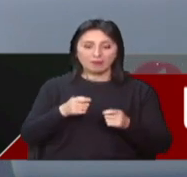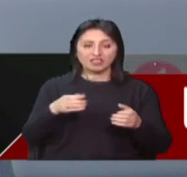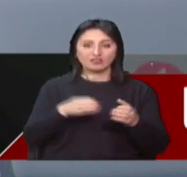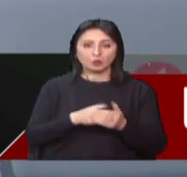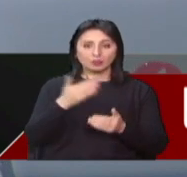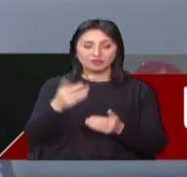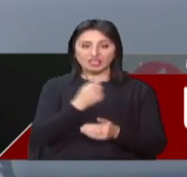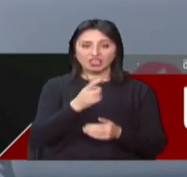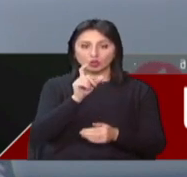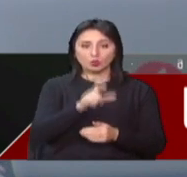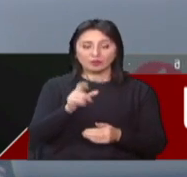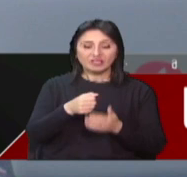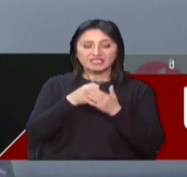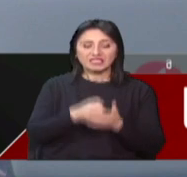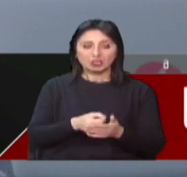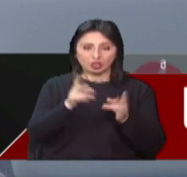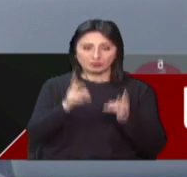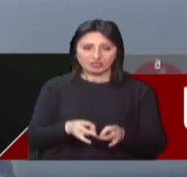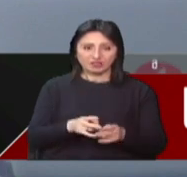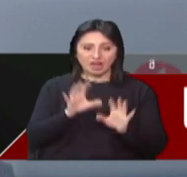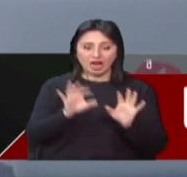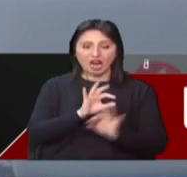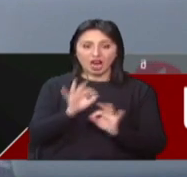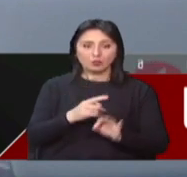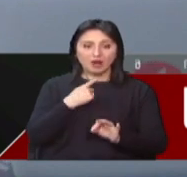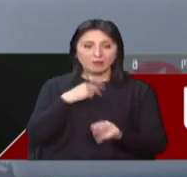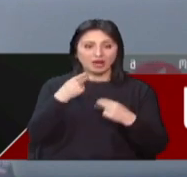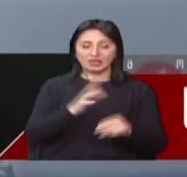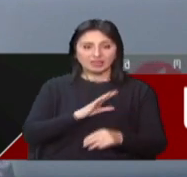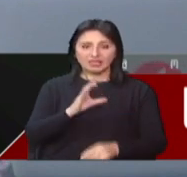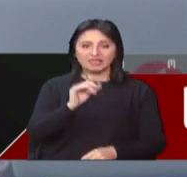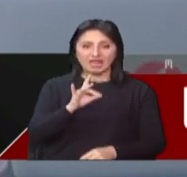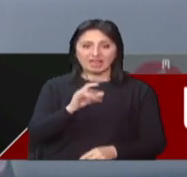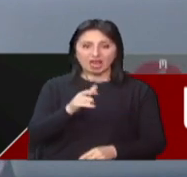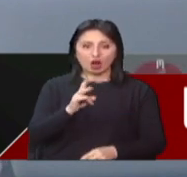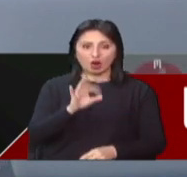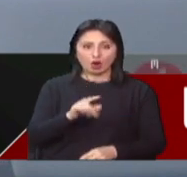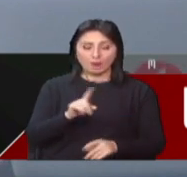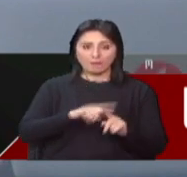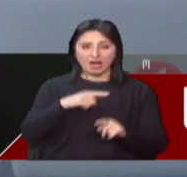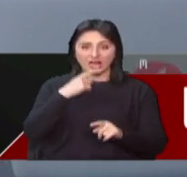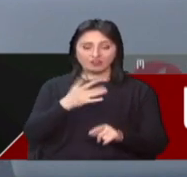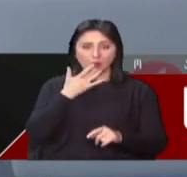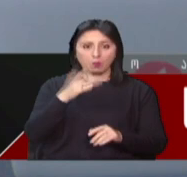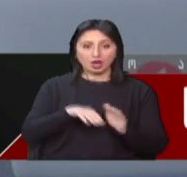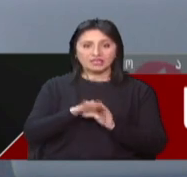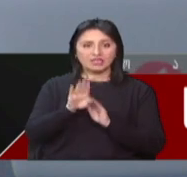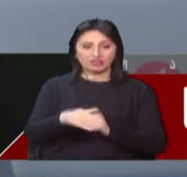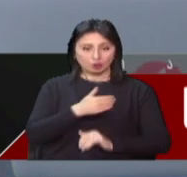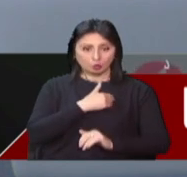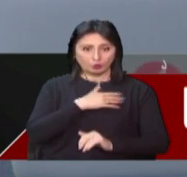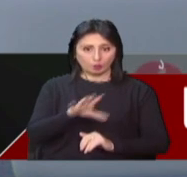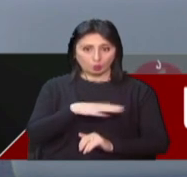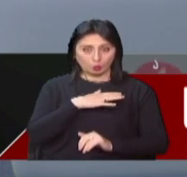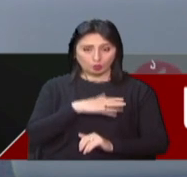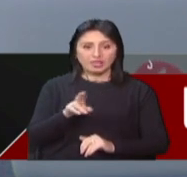გუნდის მხრიდან თითოეული მათგანი ზეწოლის მსხვერპლია. კანონპროექტისთვის ხმა არ მიუცია დავით სერგენკოსაც, რომელმაც მალევე თქვა, რომ პოლიტიკიდან წასვლის სურვილი